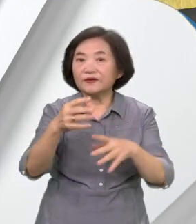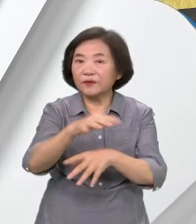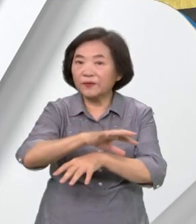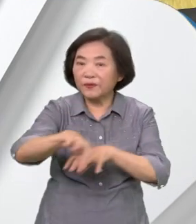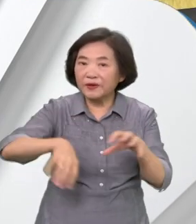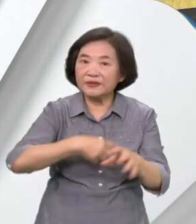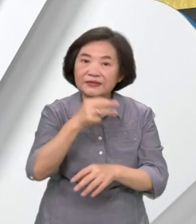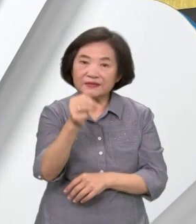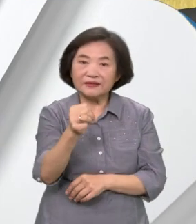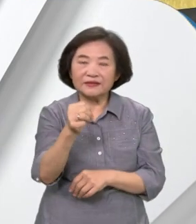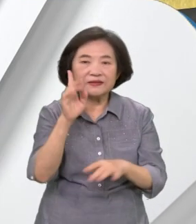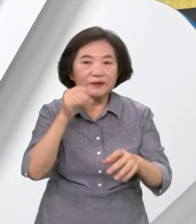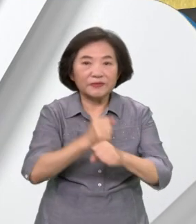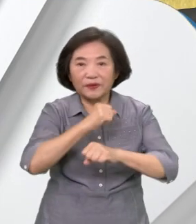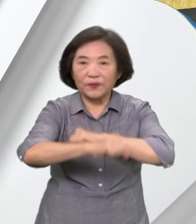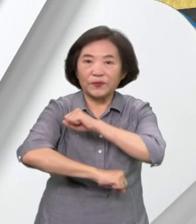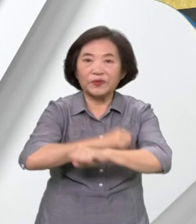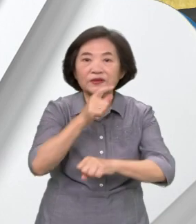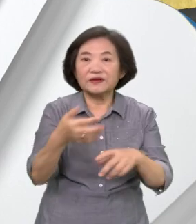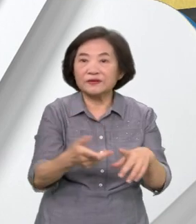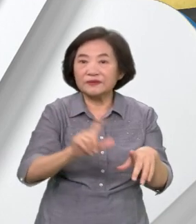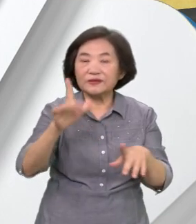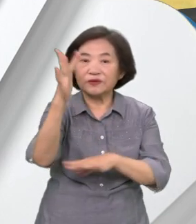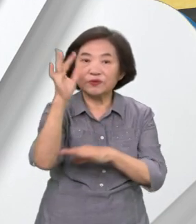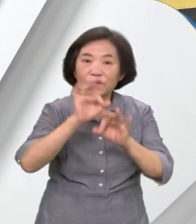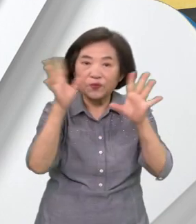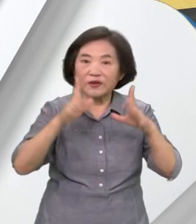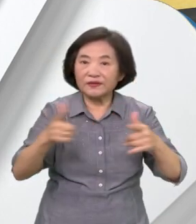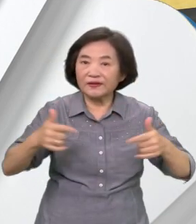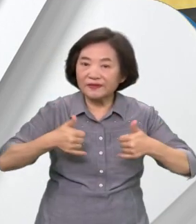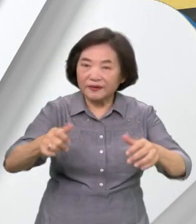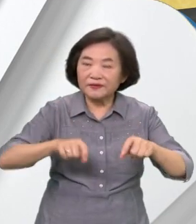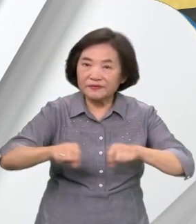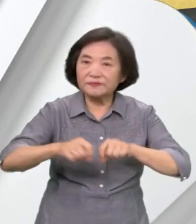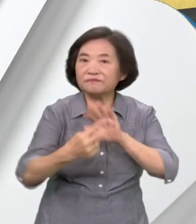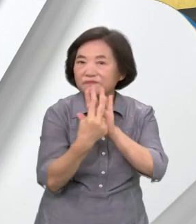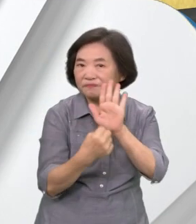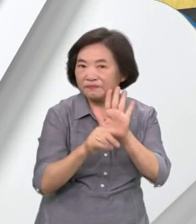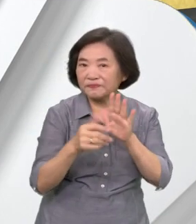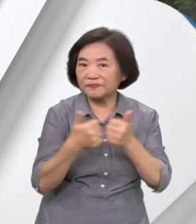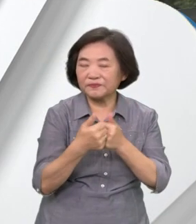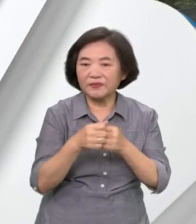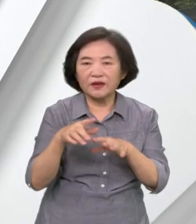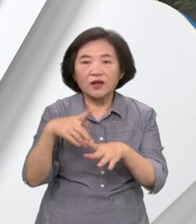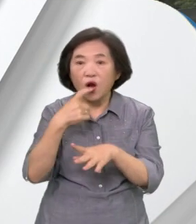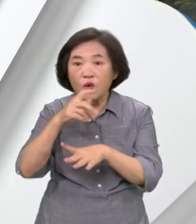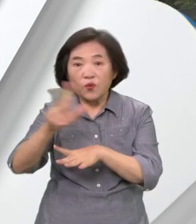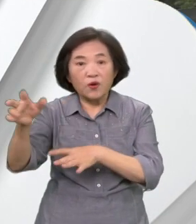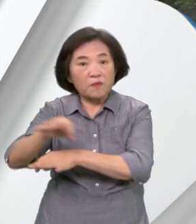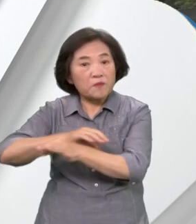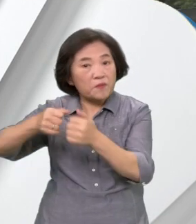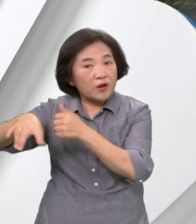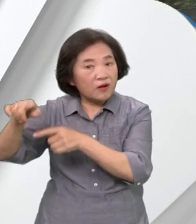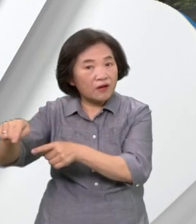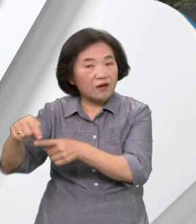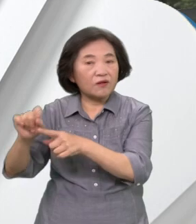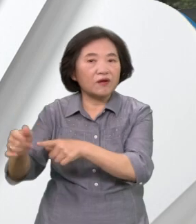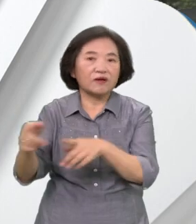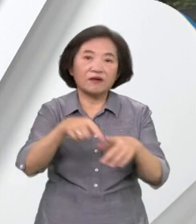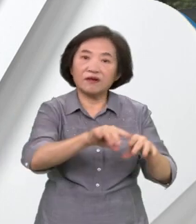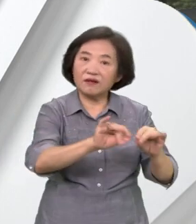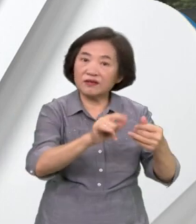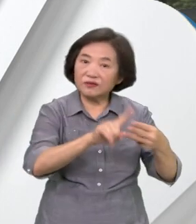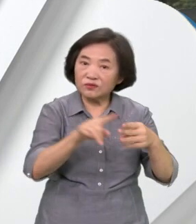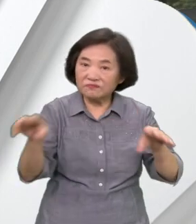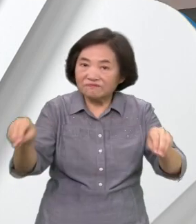世界环境议系判咧气上曙光抬头计划全面会，我哋签六十三亿嘅入闸，喺个当地嘅